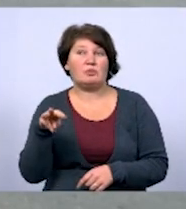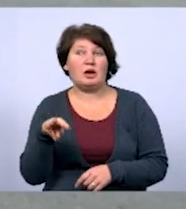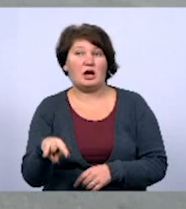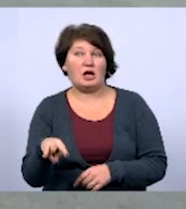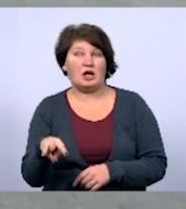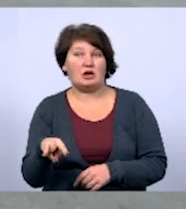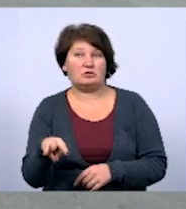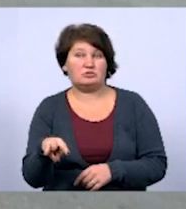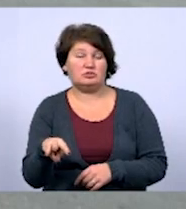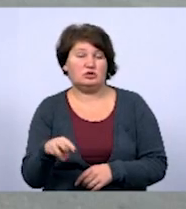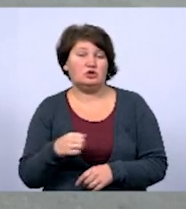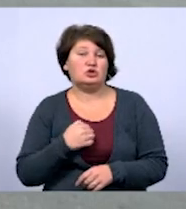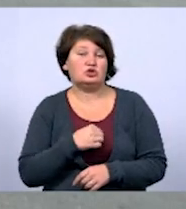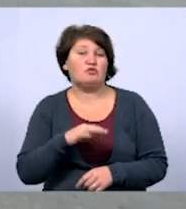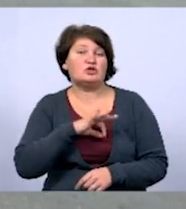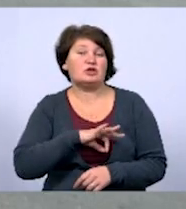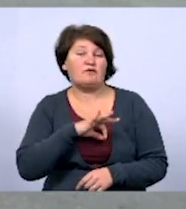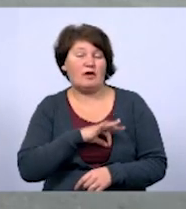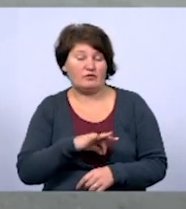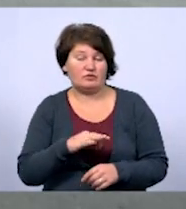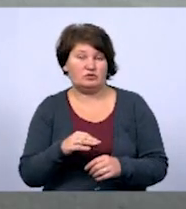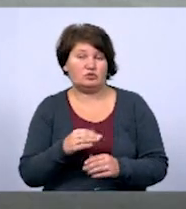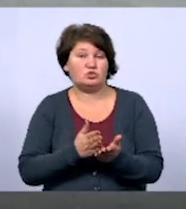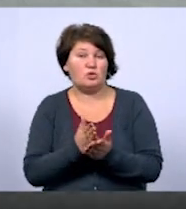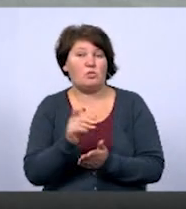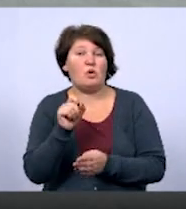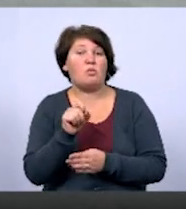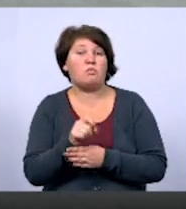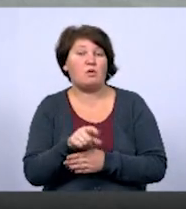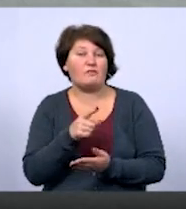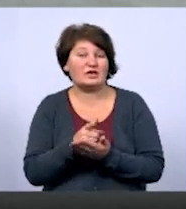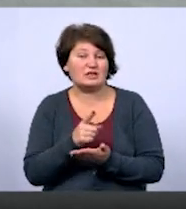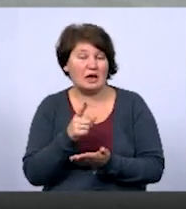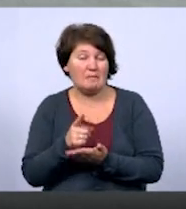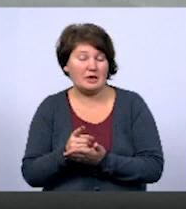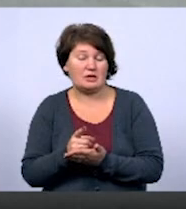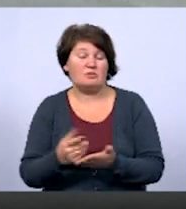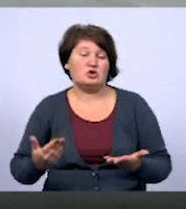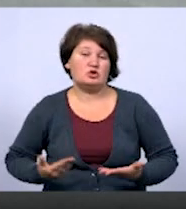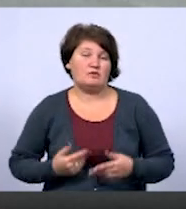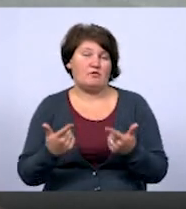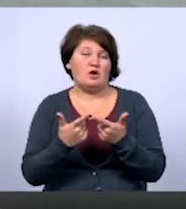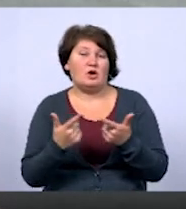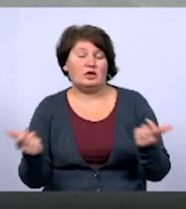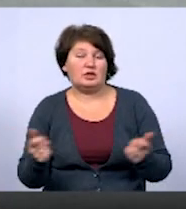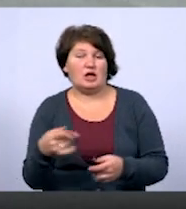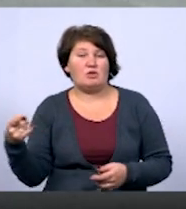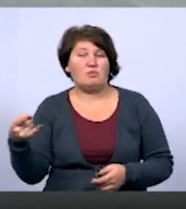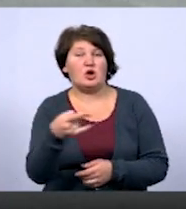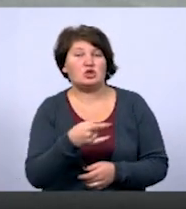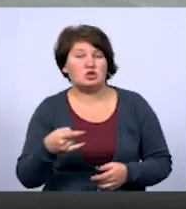зловживав службовими обов'язками, їздив машиною додому, проживав у готелі, міняв апартаменти, в